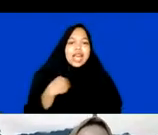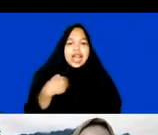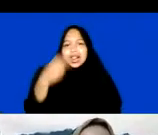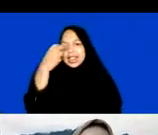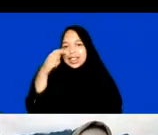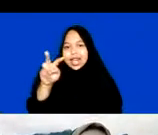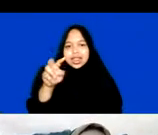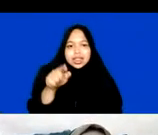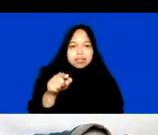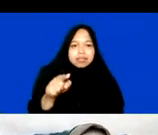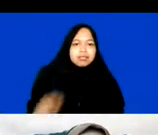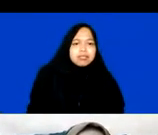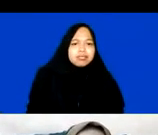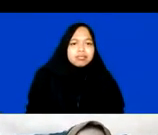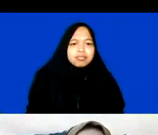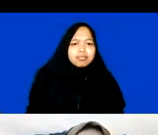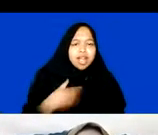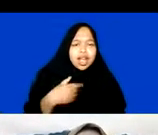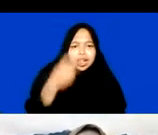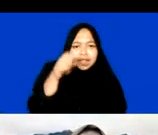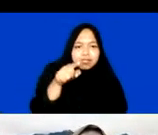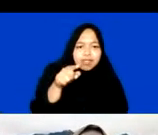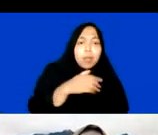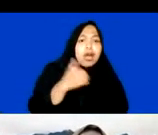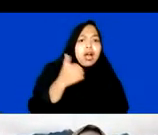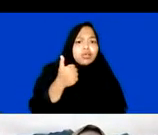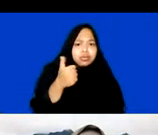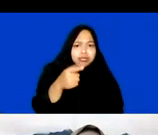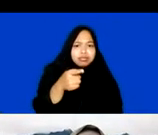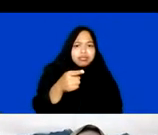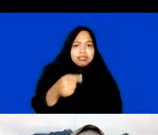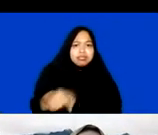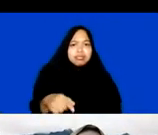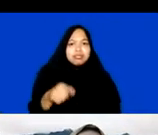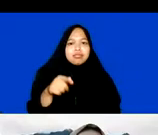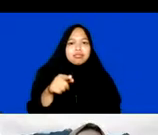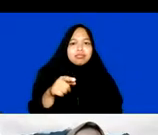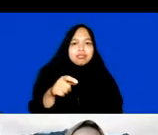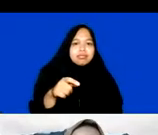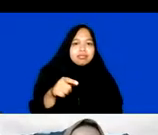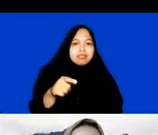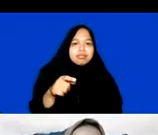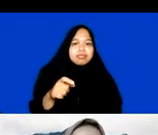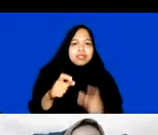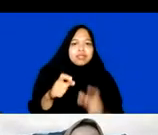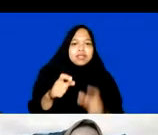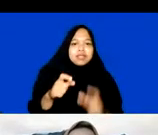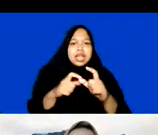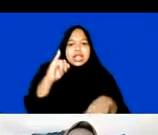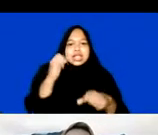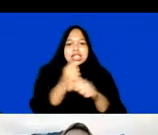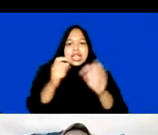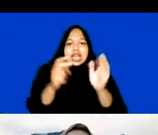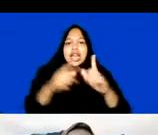juga nih agak tertarik sekali. Karyanya Mas Kirei yang ini signature series ya Mas ya.